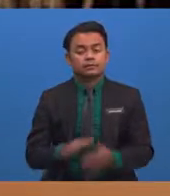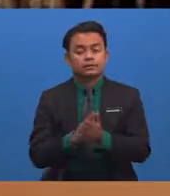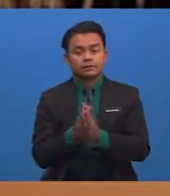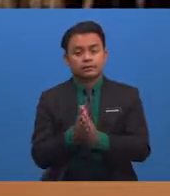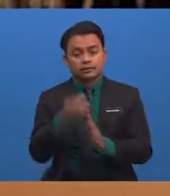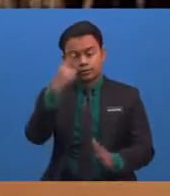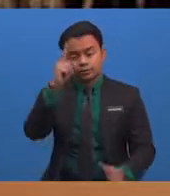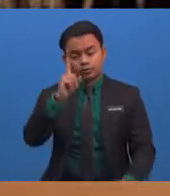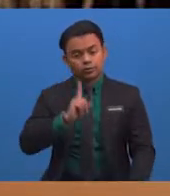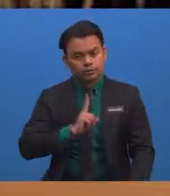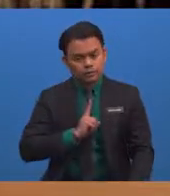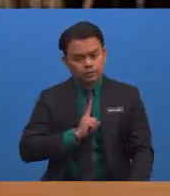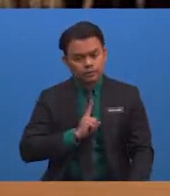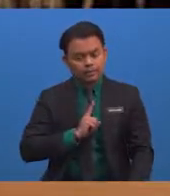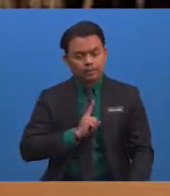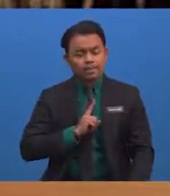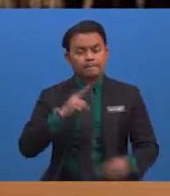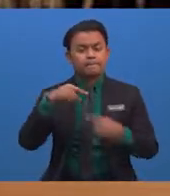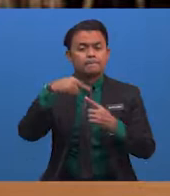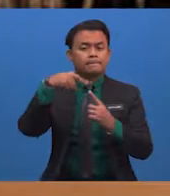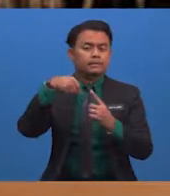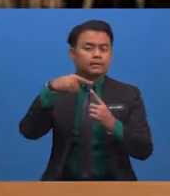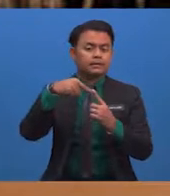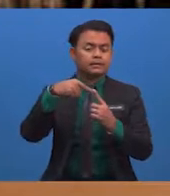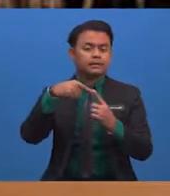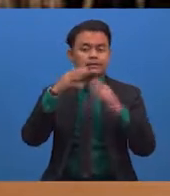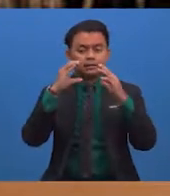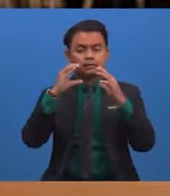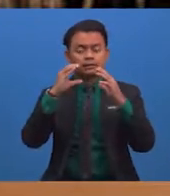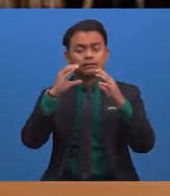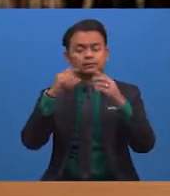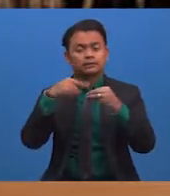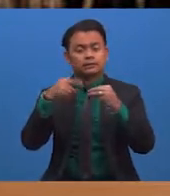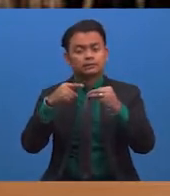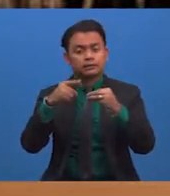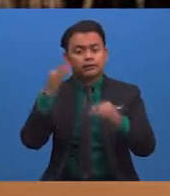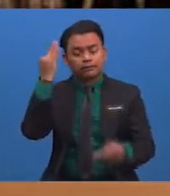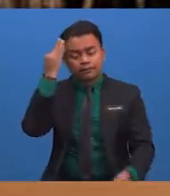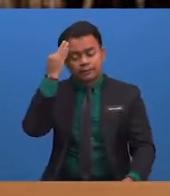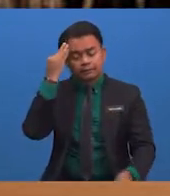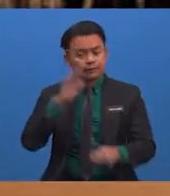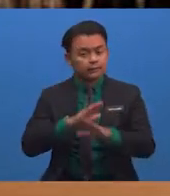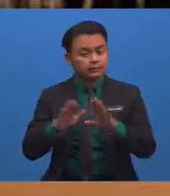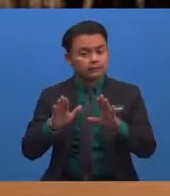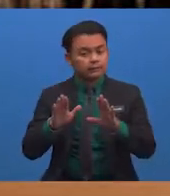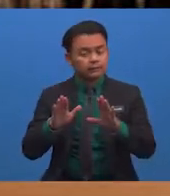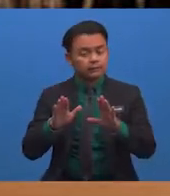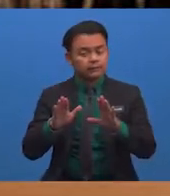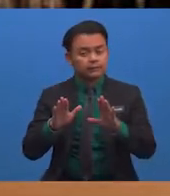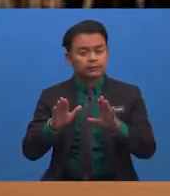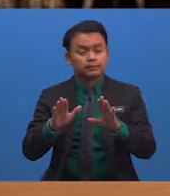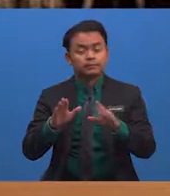Muslim, apabila membicarakan tentang falsafah, maka tidak boleh lari daripada prinsip dan matlamat